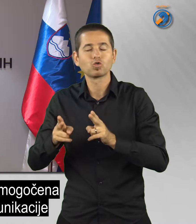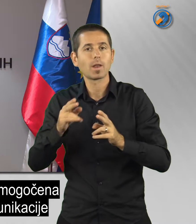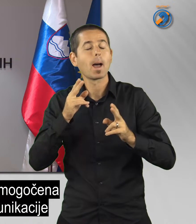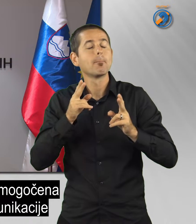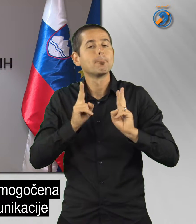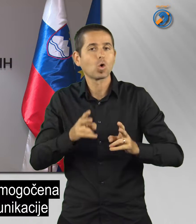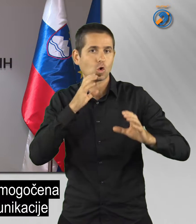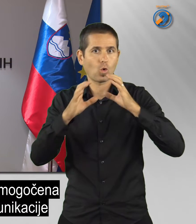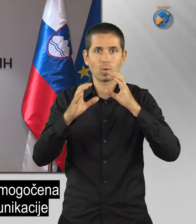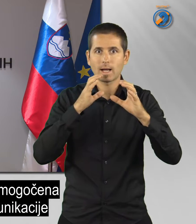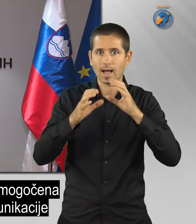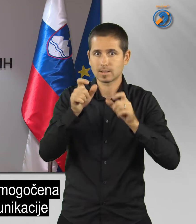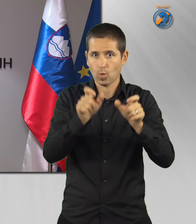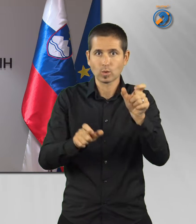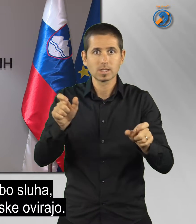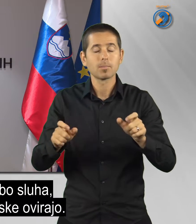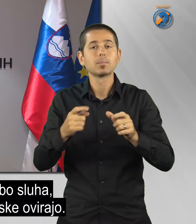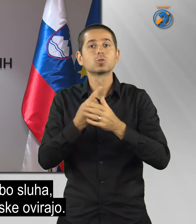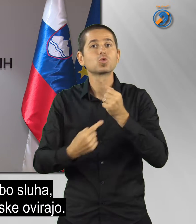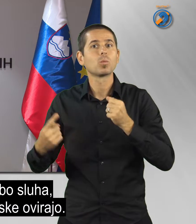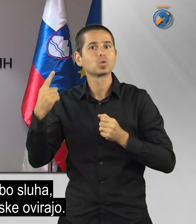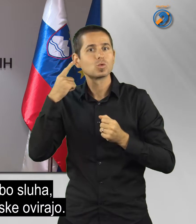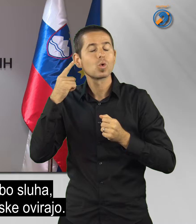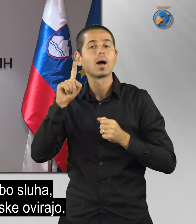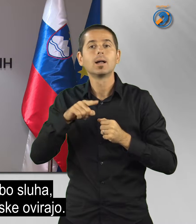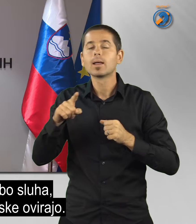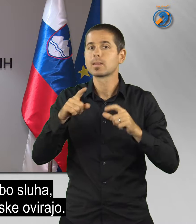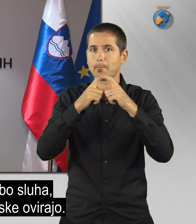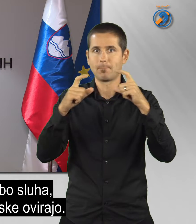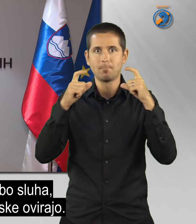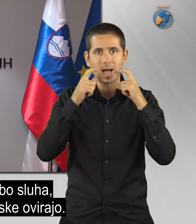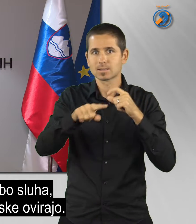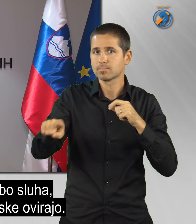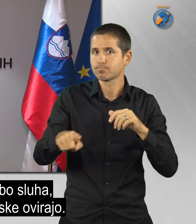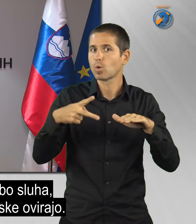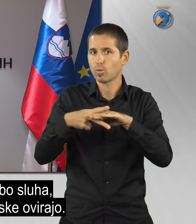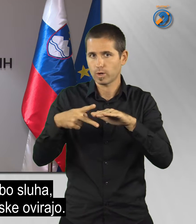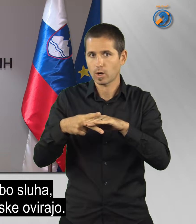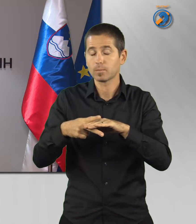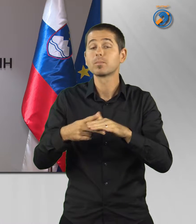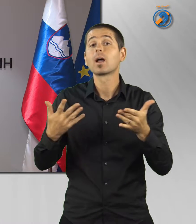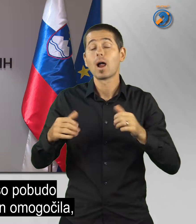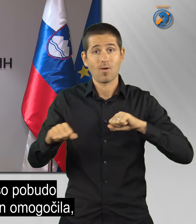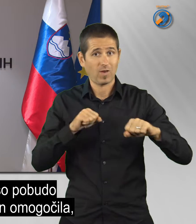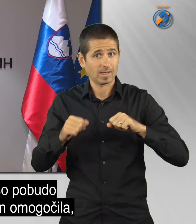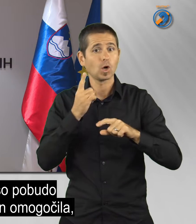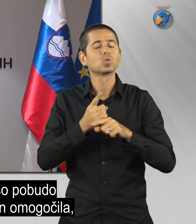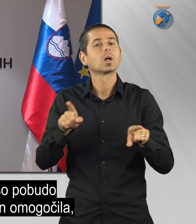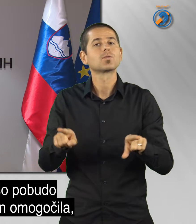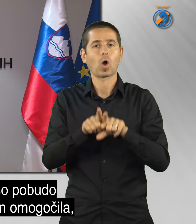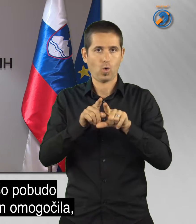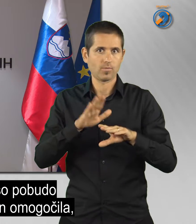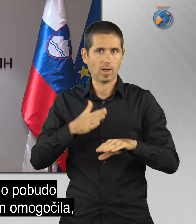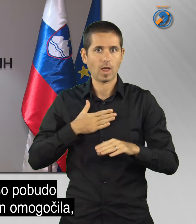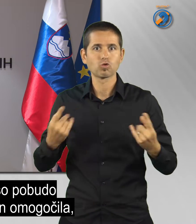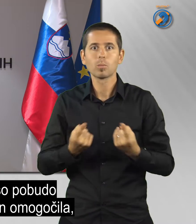onemogočena možnost komunikacije osebam z izgubo sluha in da jih maske pri tem ovirajo. Vlada je potem